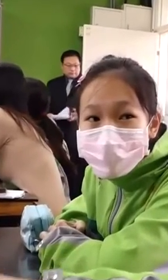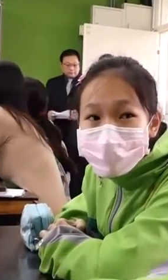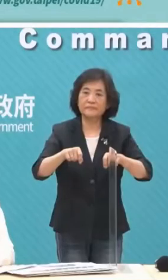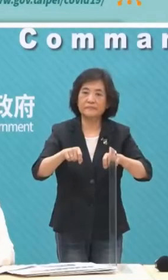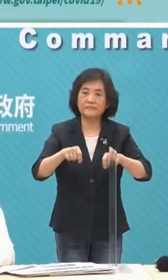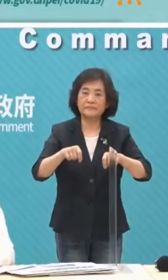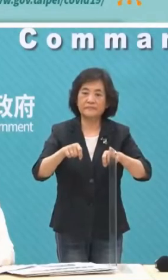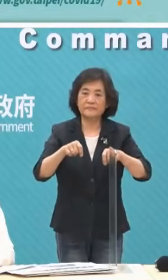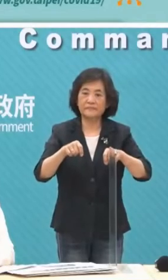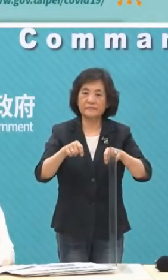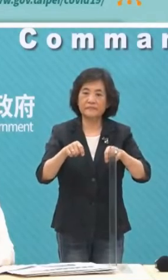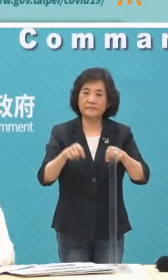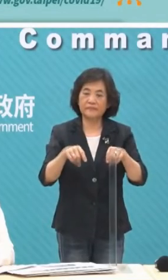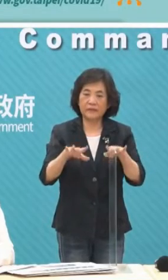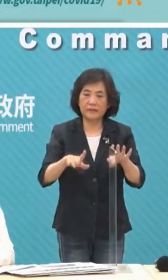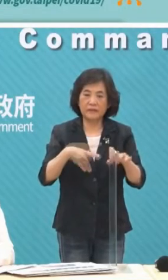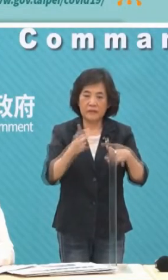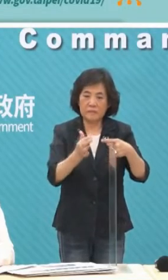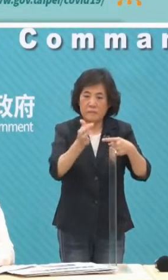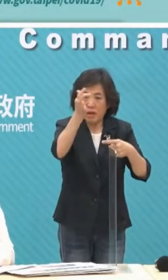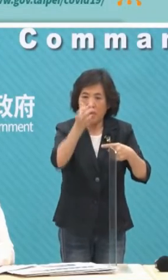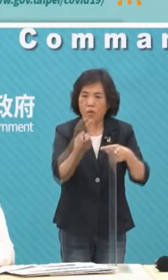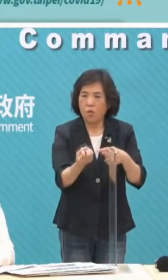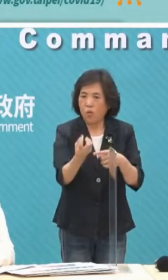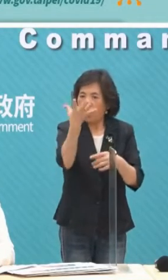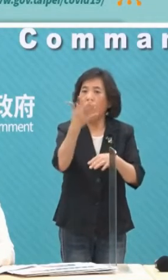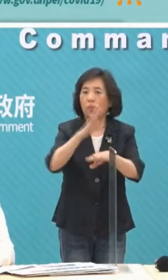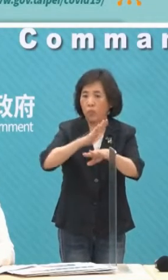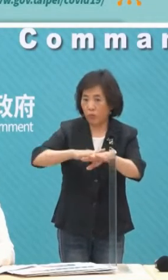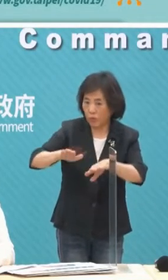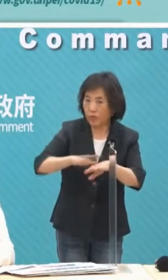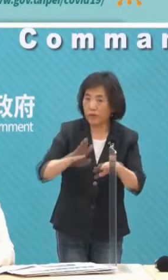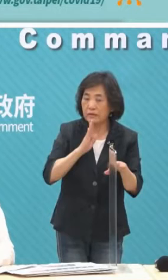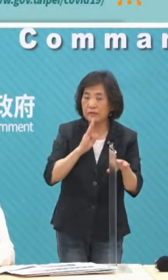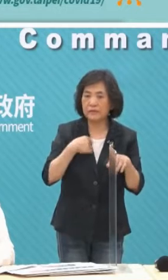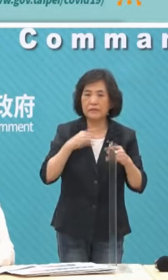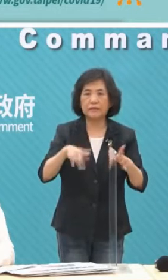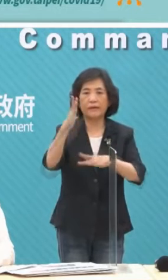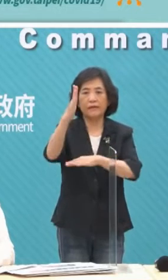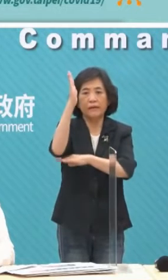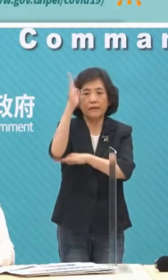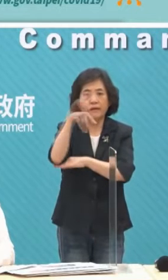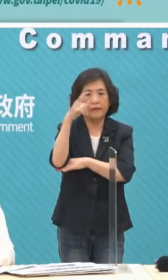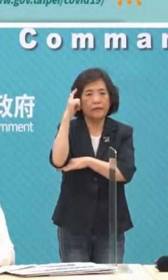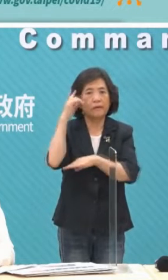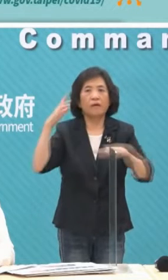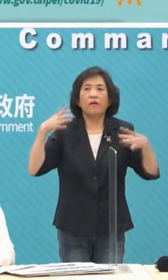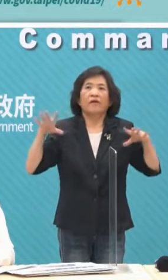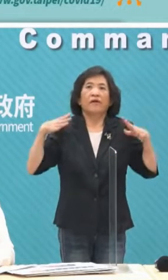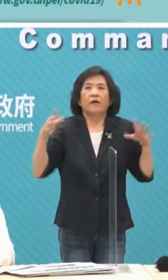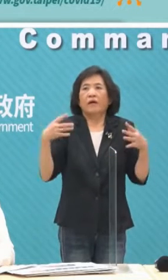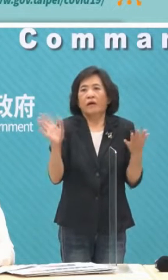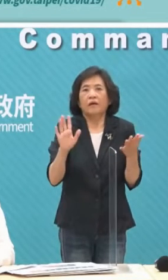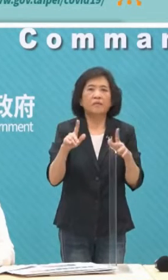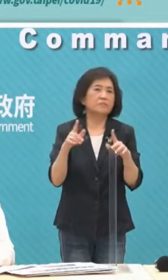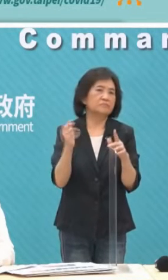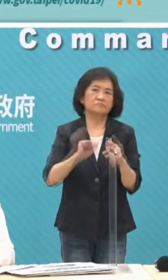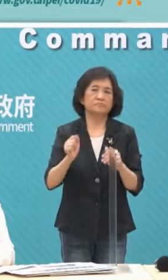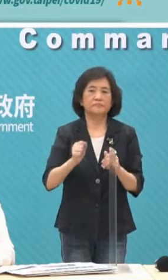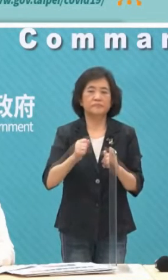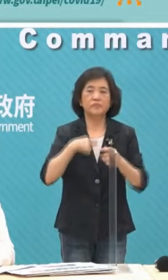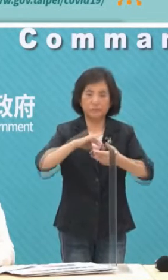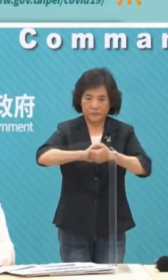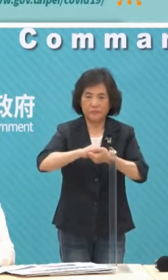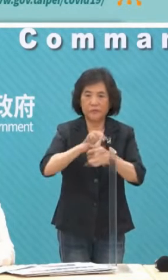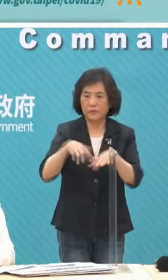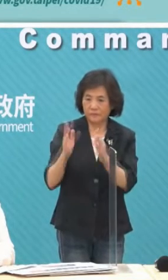预期这个确诊数还是上升的，但是政府也不可能完全不做动作的，放任他，所以我们还是